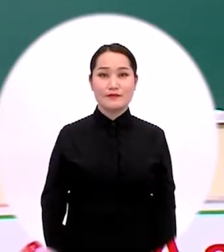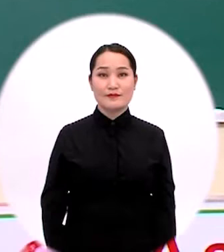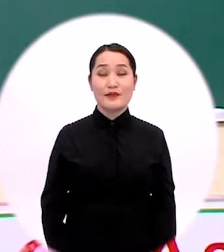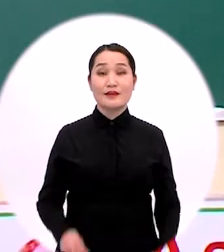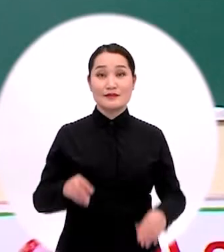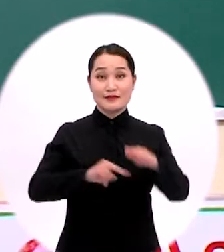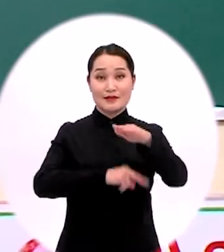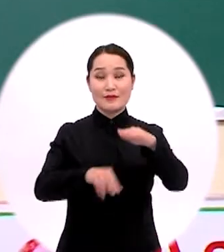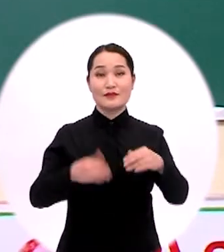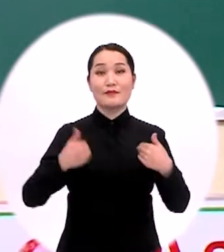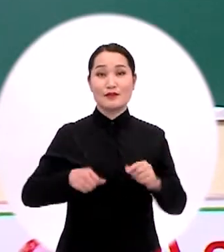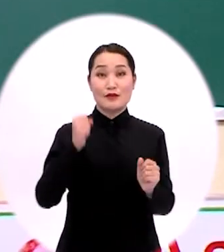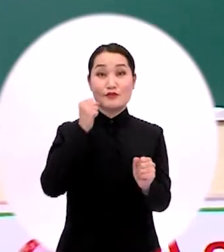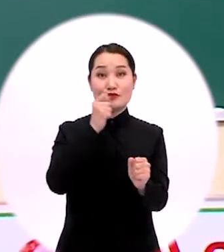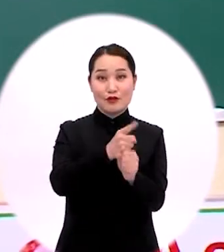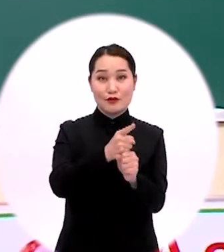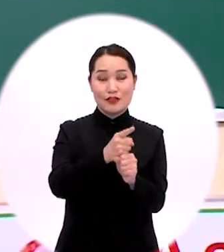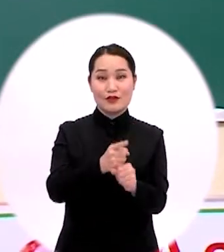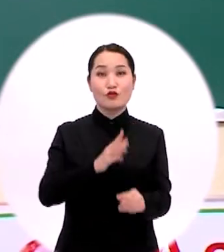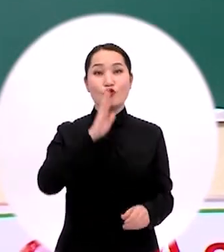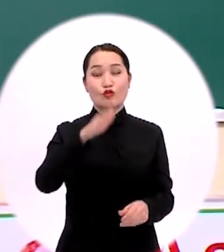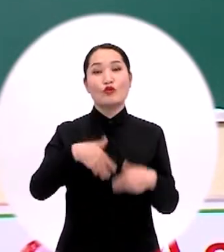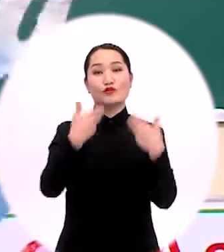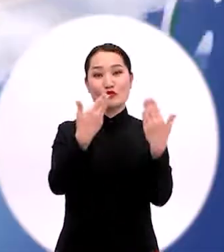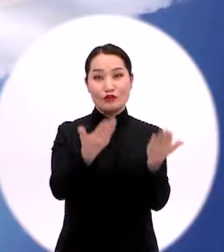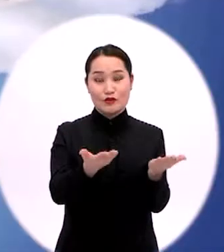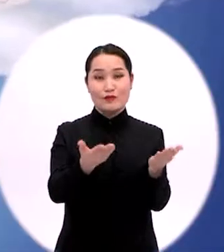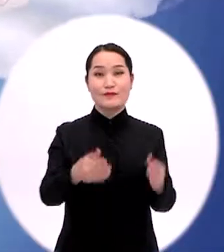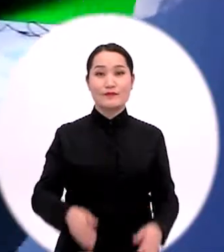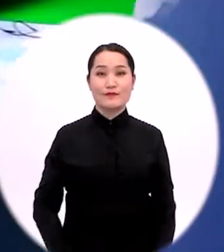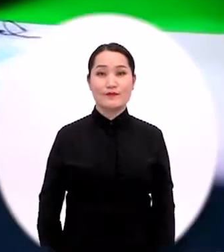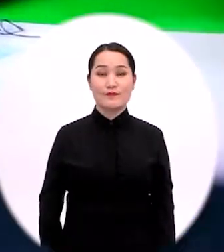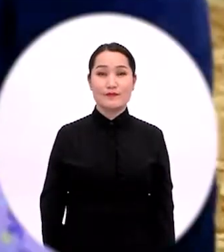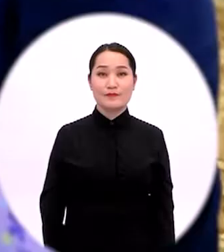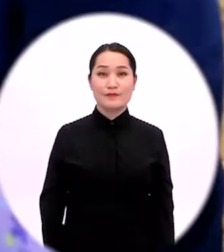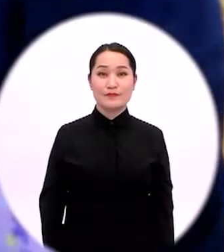бүгдээрээ цэцэрлэгийн багш нартаа зориулаад дараах дугаар бэлэг барья.